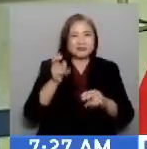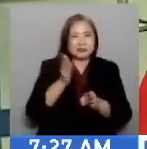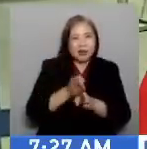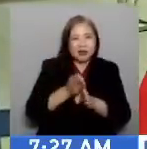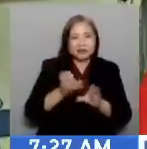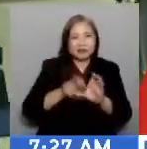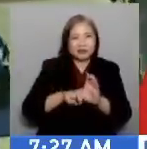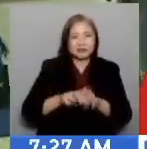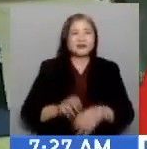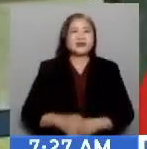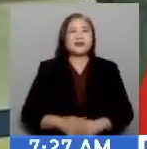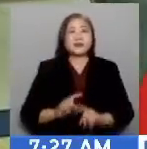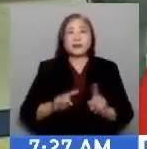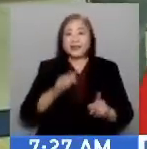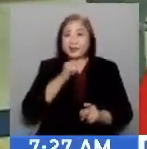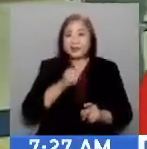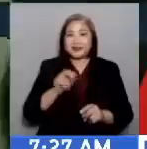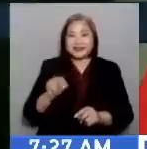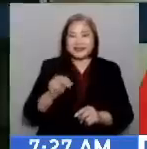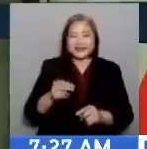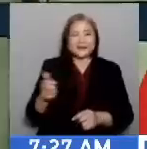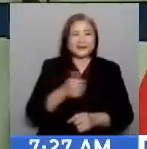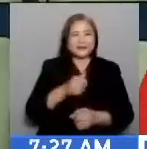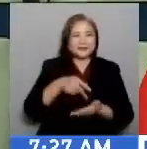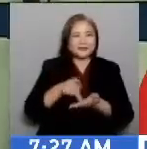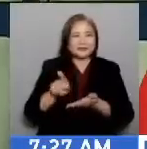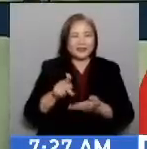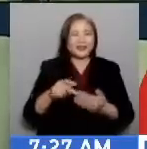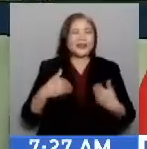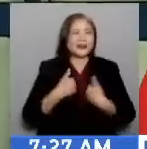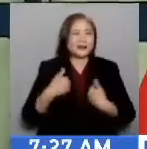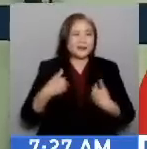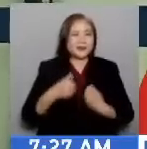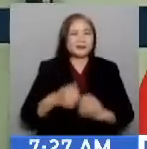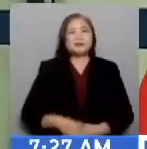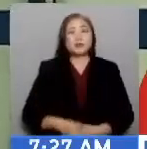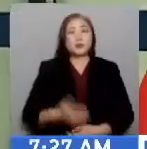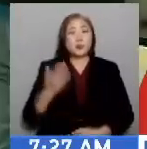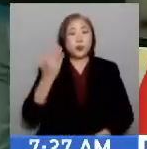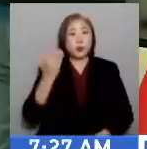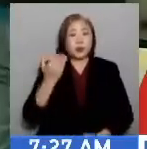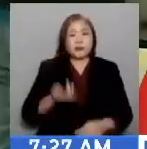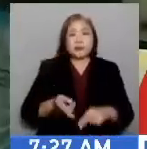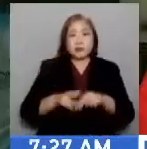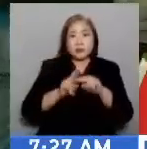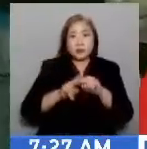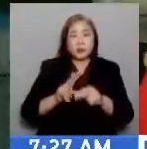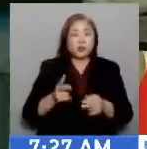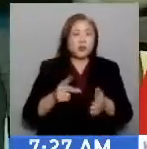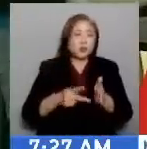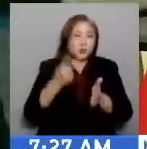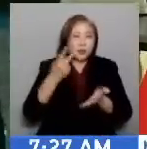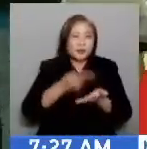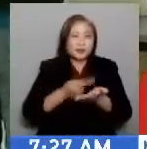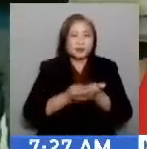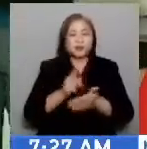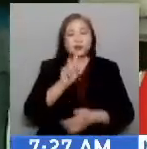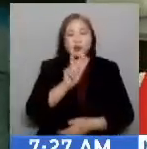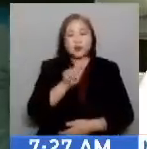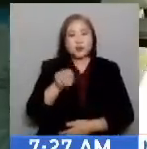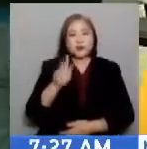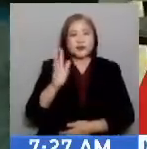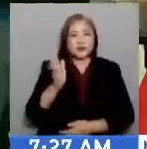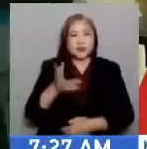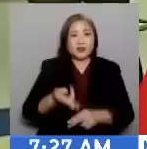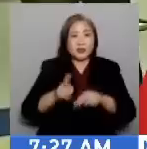magbayad ng pamasahe ng mga alaga niyang hayop dahil may posibilidad ding magtaas ng 2 piso at 50 sentimos ang singil ng pamasahe sa LRT